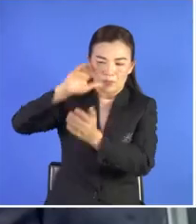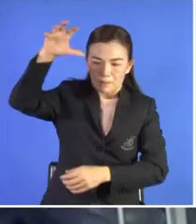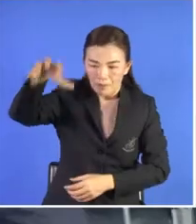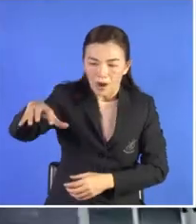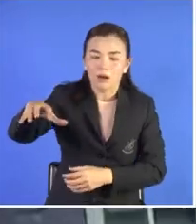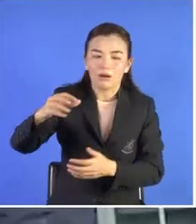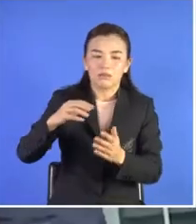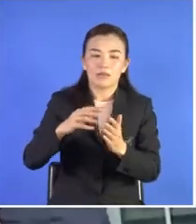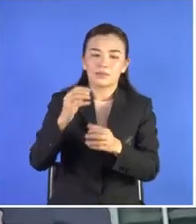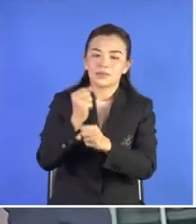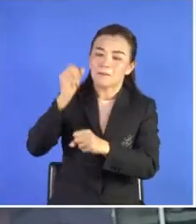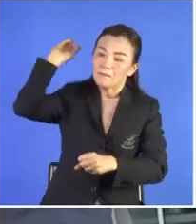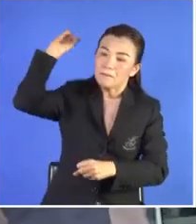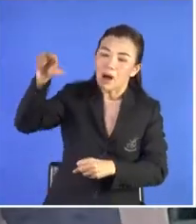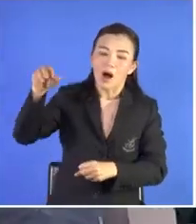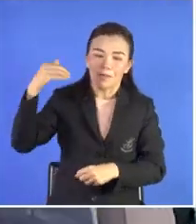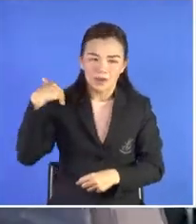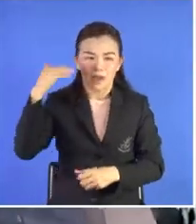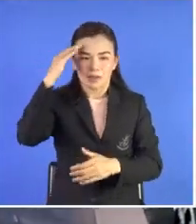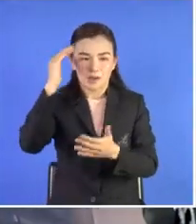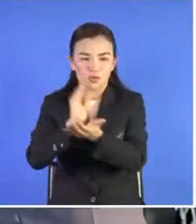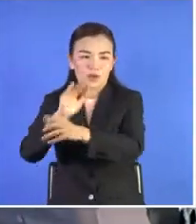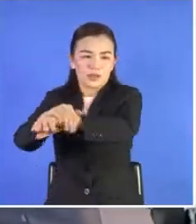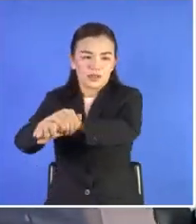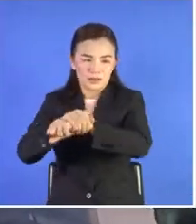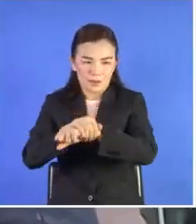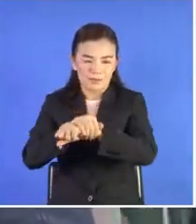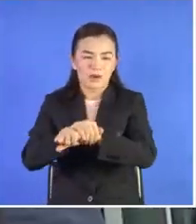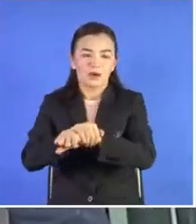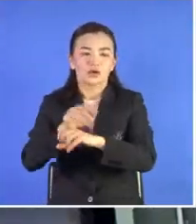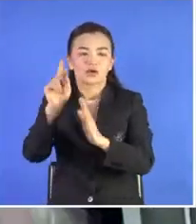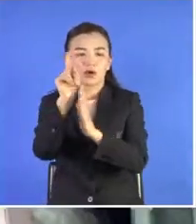าสุดเนี่ยเขาเอาเรื่องเอาความนะตำรวจก็เลยมารวบตัวถึงที่บ้านนำไปดำเนินคดีค่ะ ค่ะ